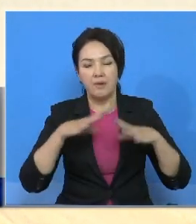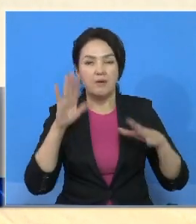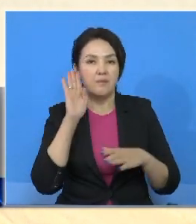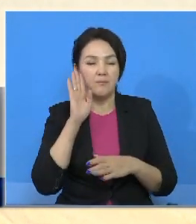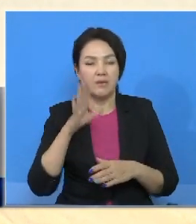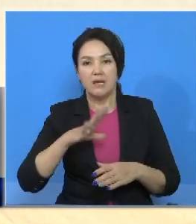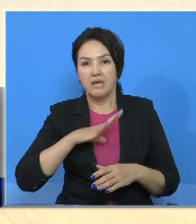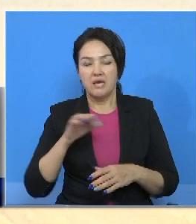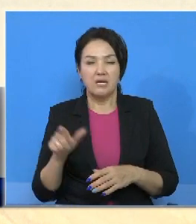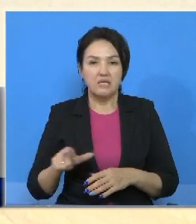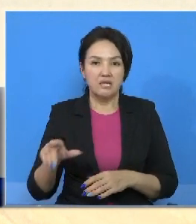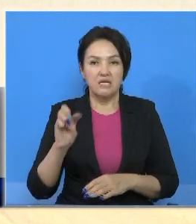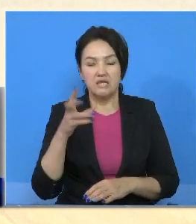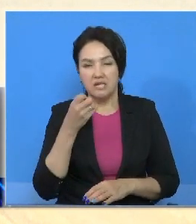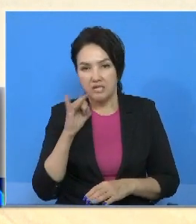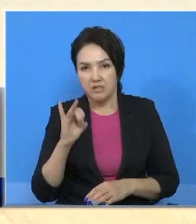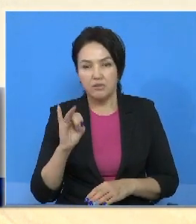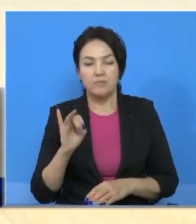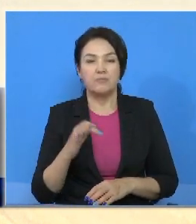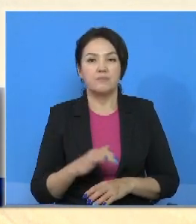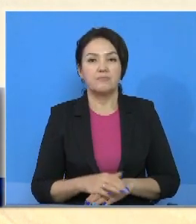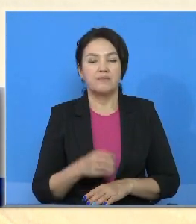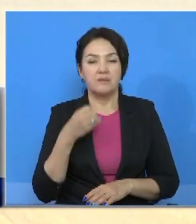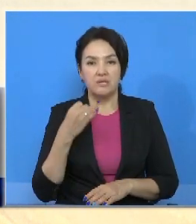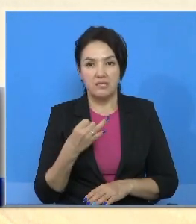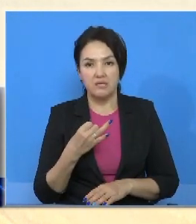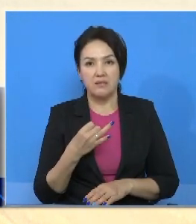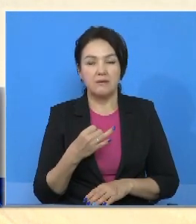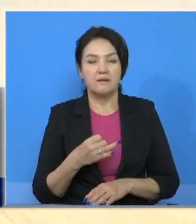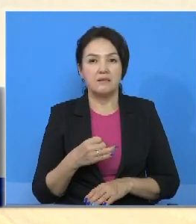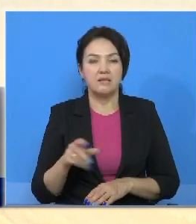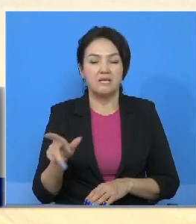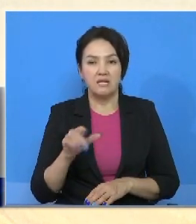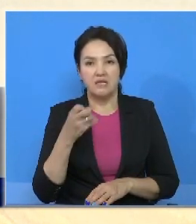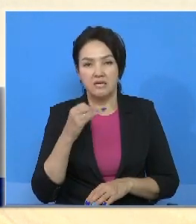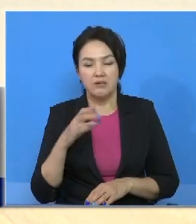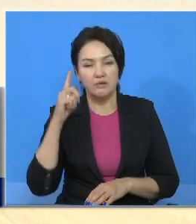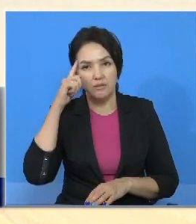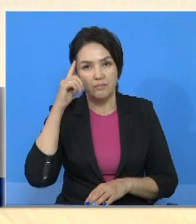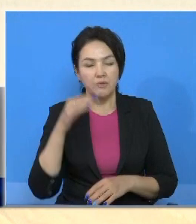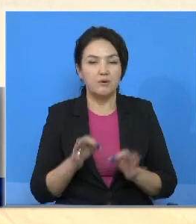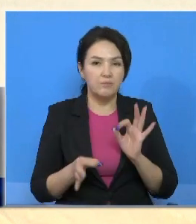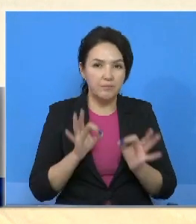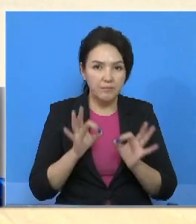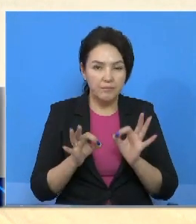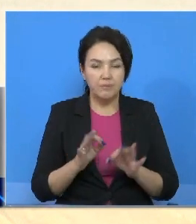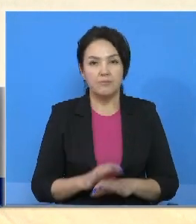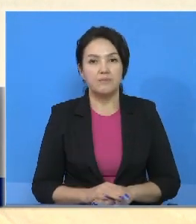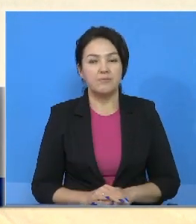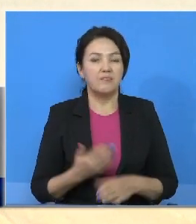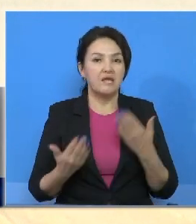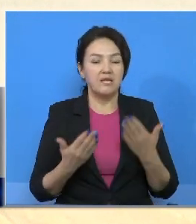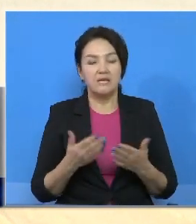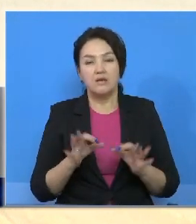идет с Каргалинска и Елекска, я думаю, можно его регулировать объем. Если